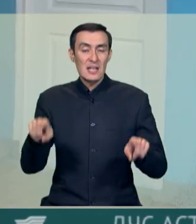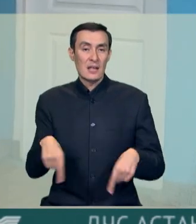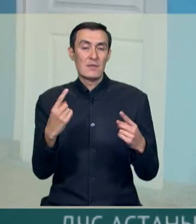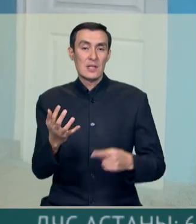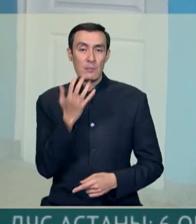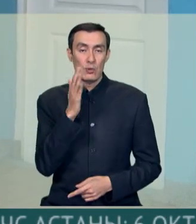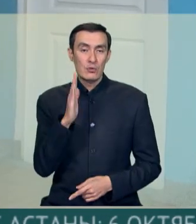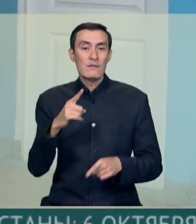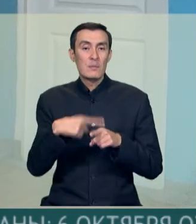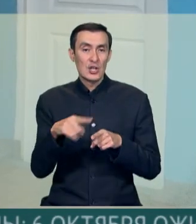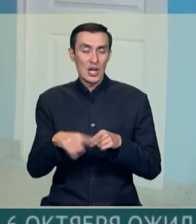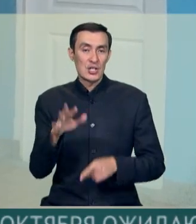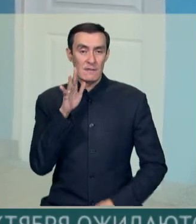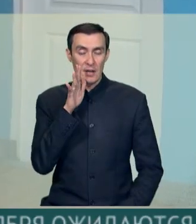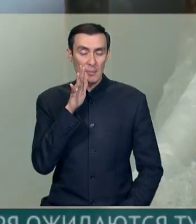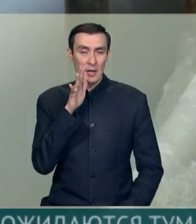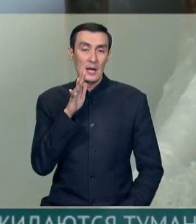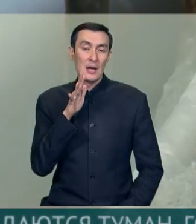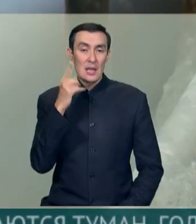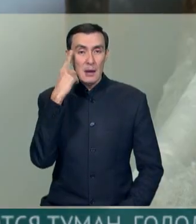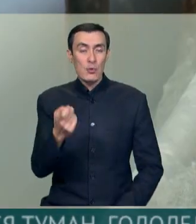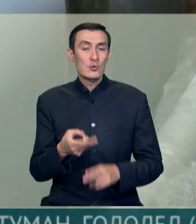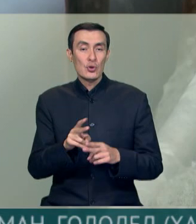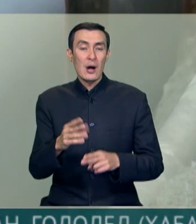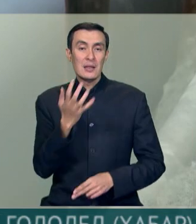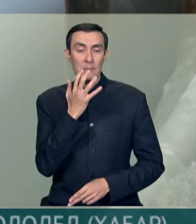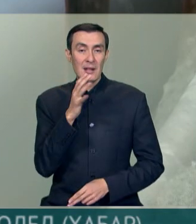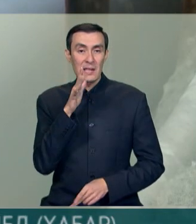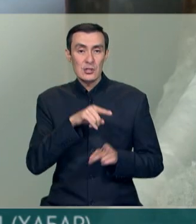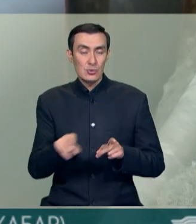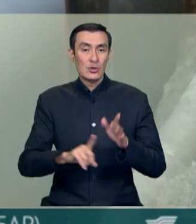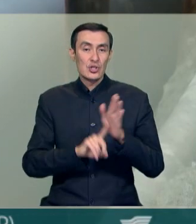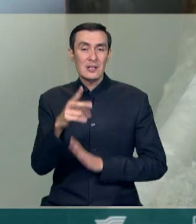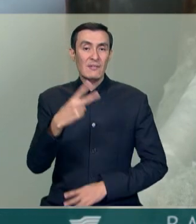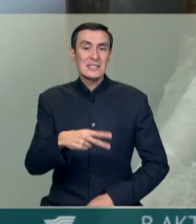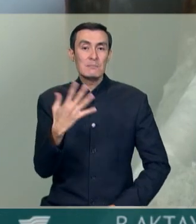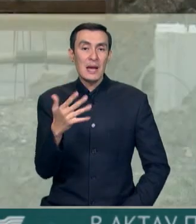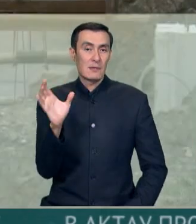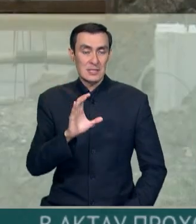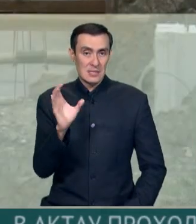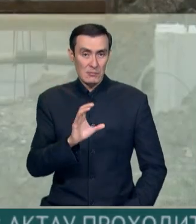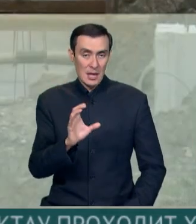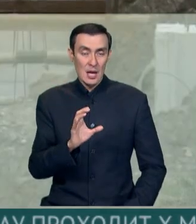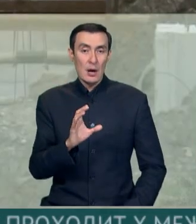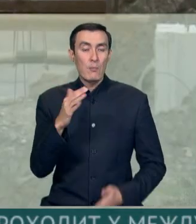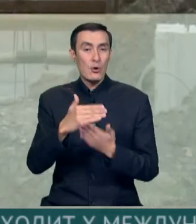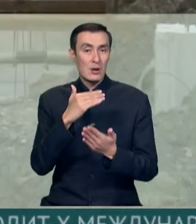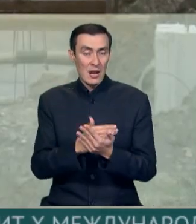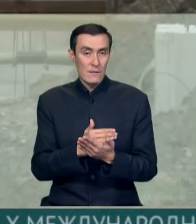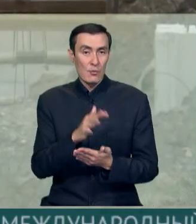заведения обещают в ближайшие часы. Напомню, отопительный сезон на севере страны начался 25 сентября. По